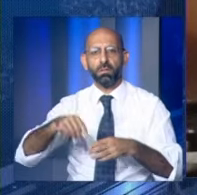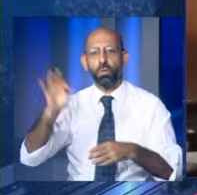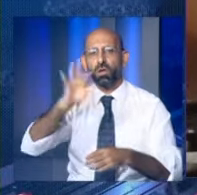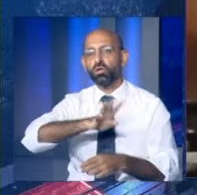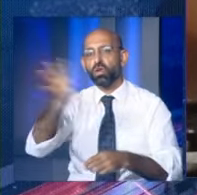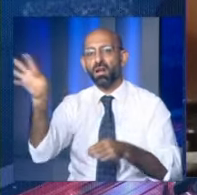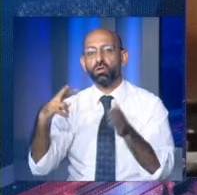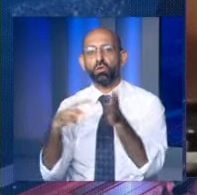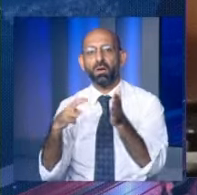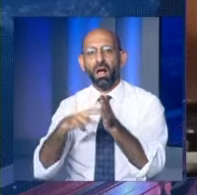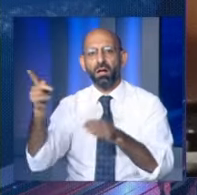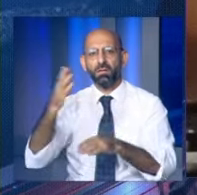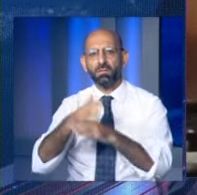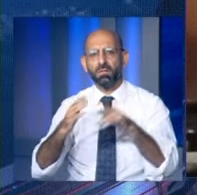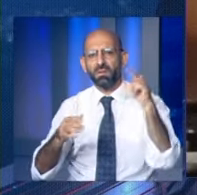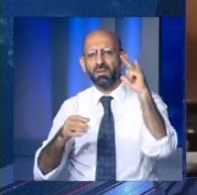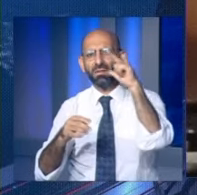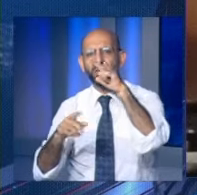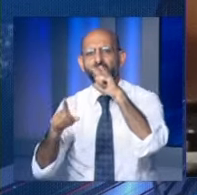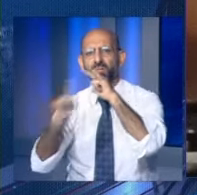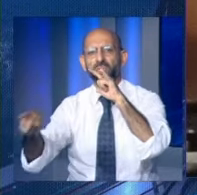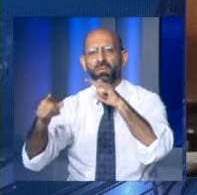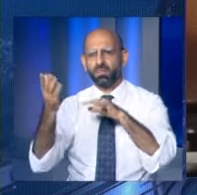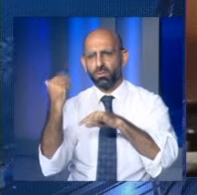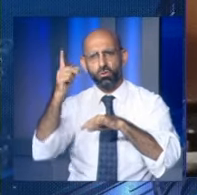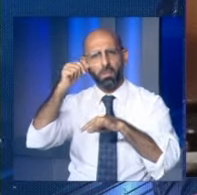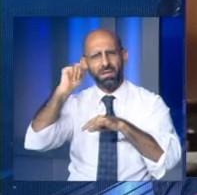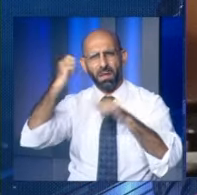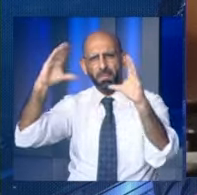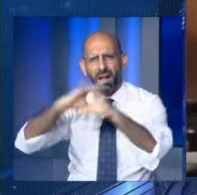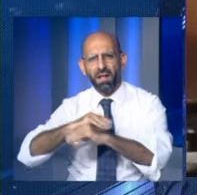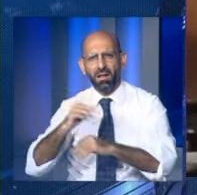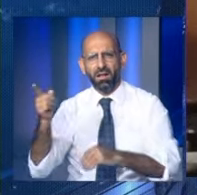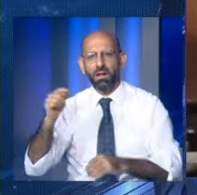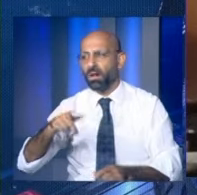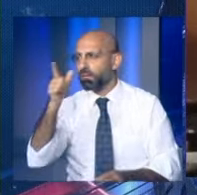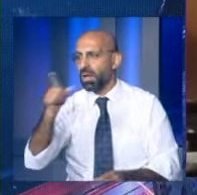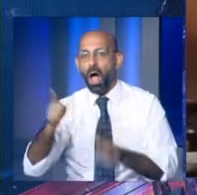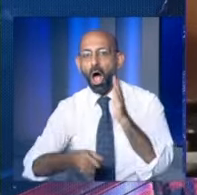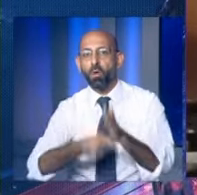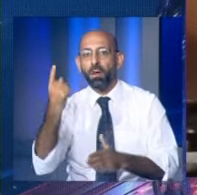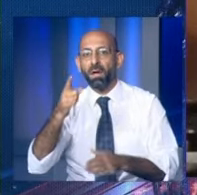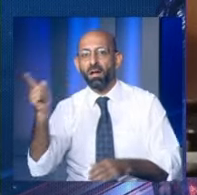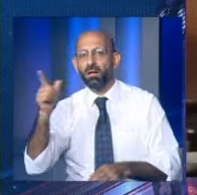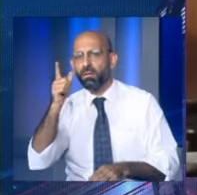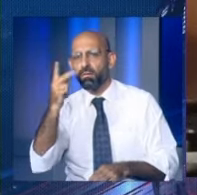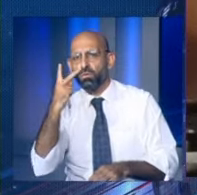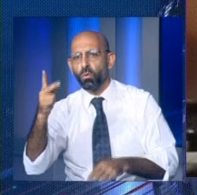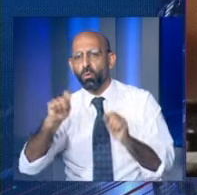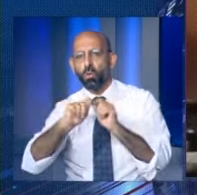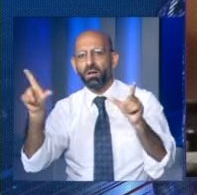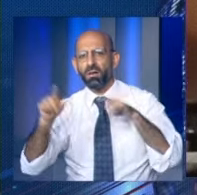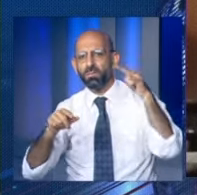خراب الجير في ريف الحسكة شرق سوريا جراء هجوم بطائرات مسيرة ليل الجمعة السبت. الهجوم هو